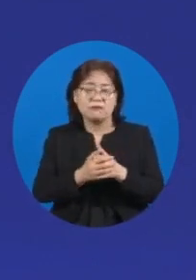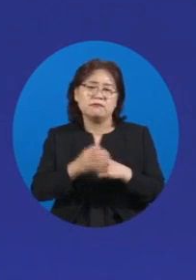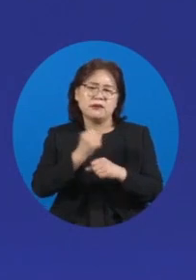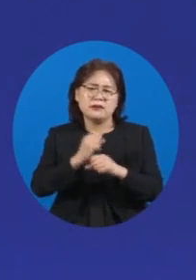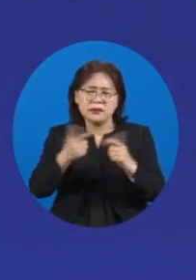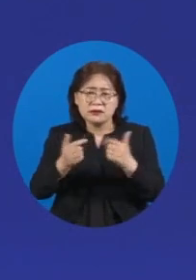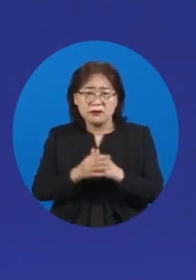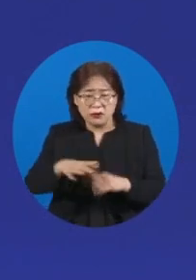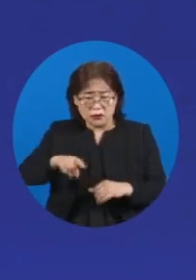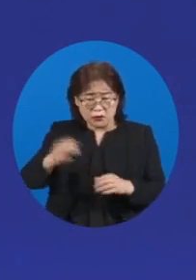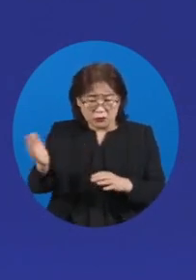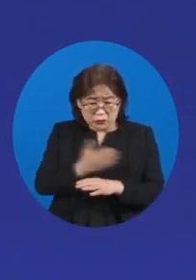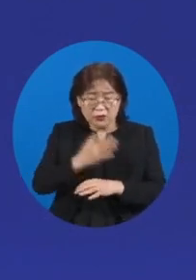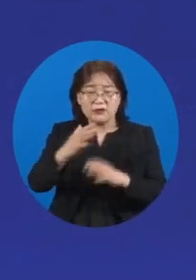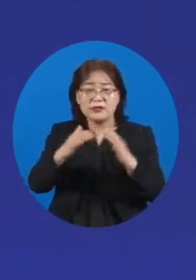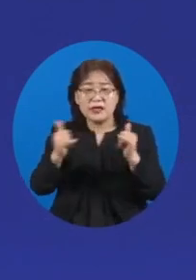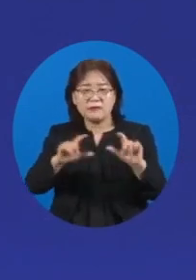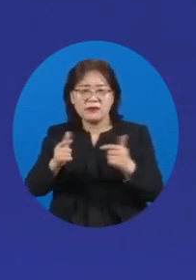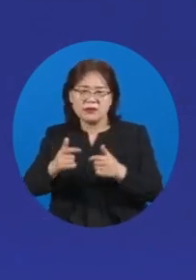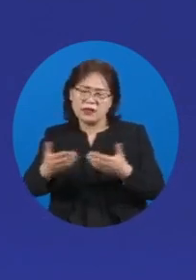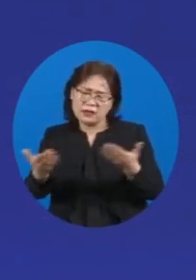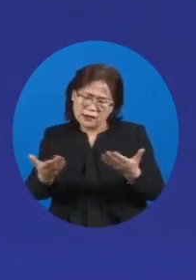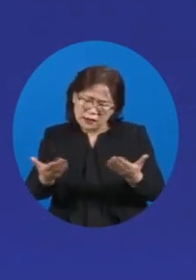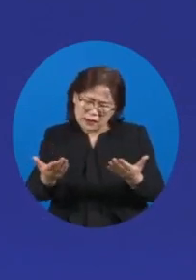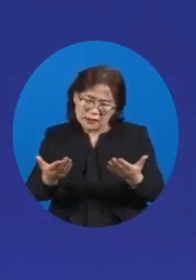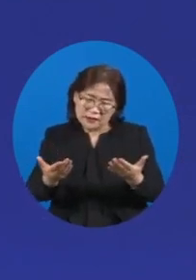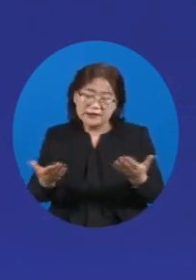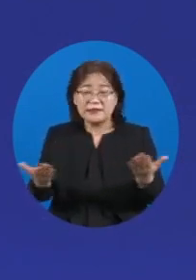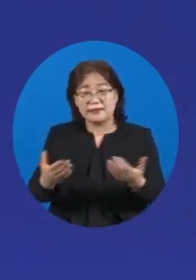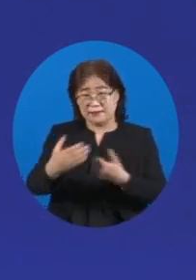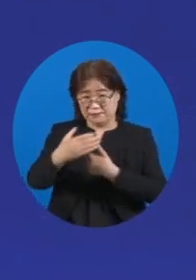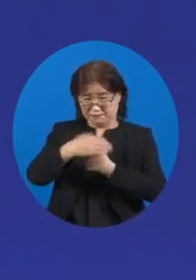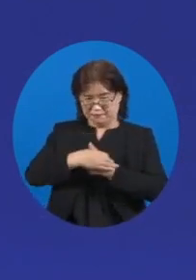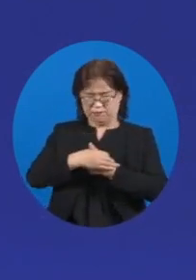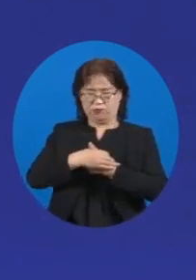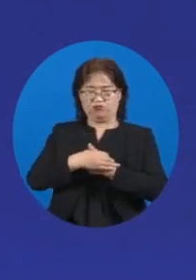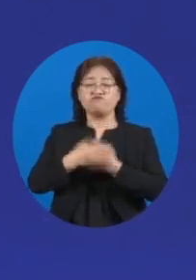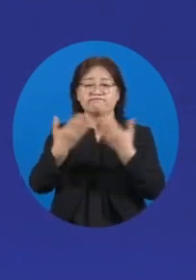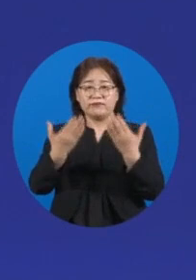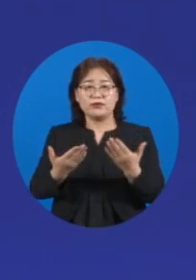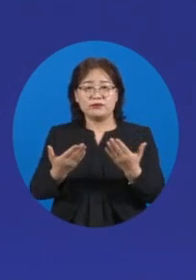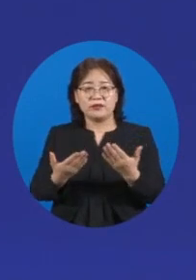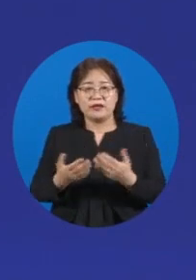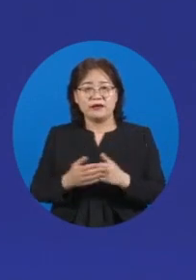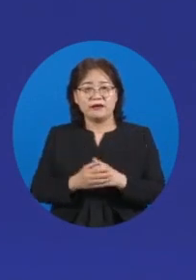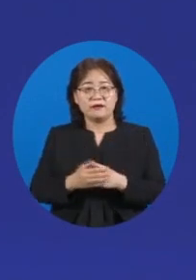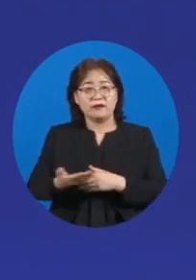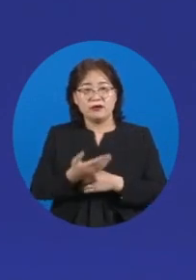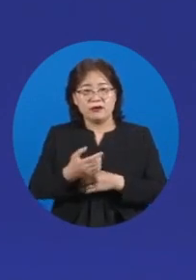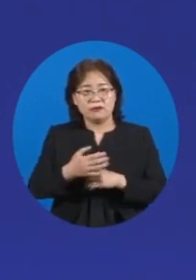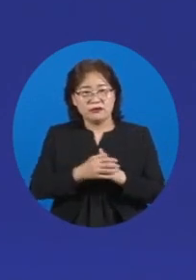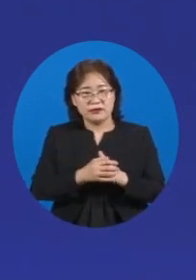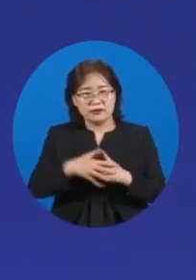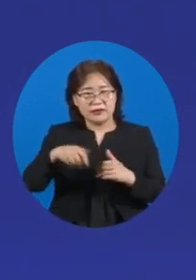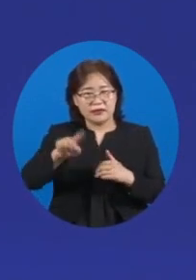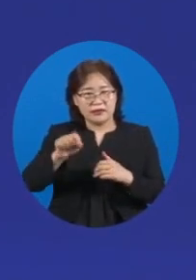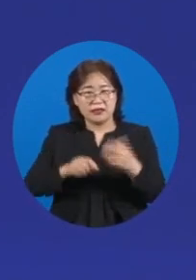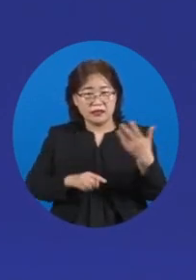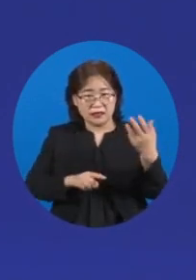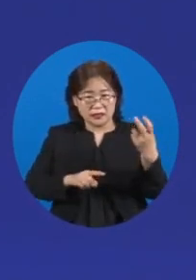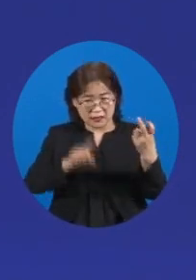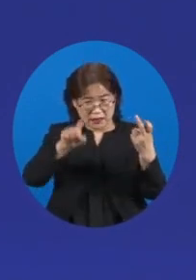하나님은 처음부터 우리 인간에게 노동의 사명을 주셨습니다 여러분 예배 창세기 2장 15절 을 보게